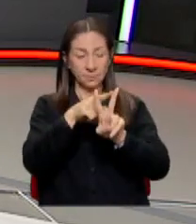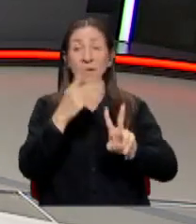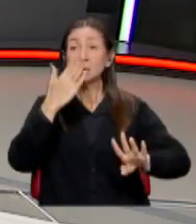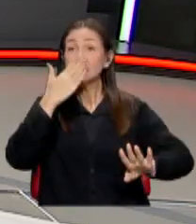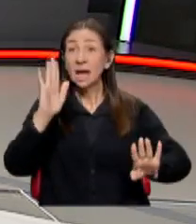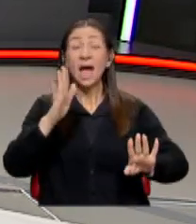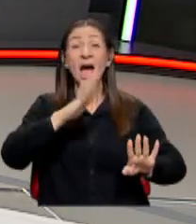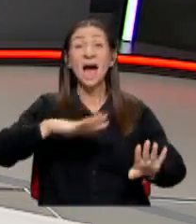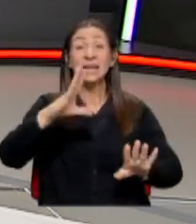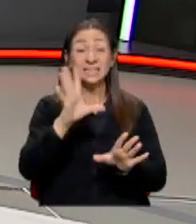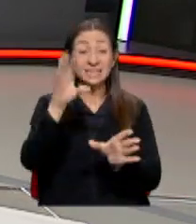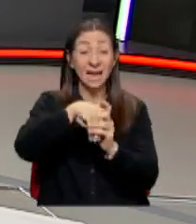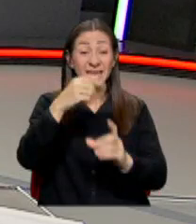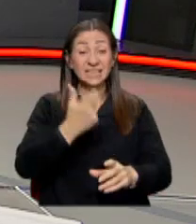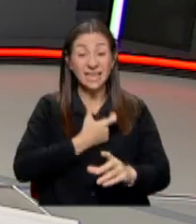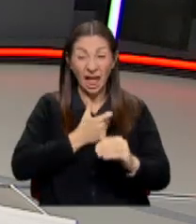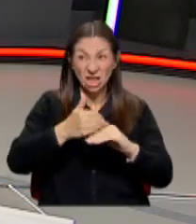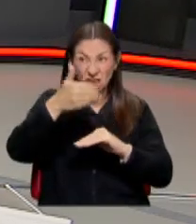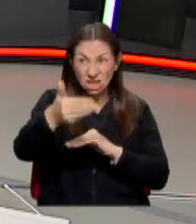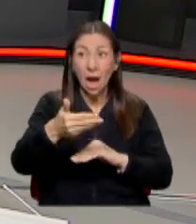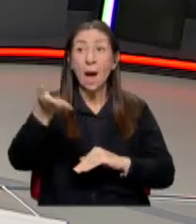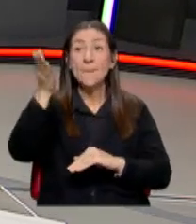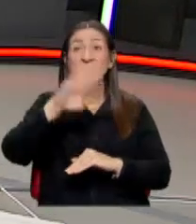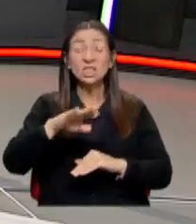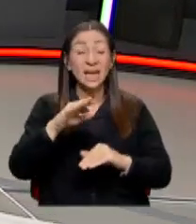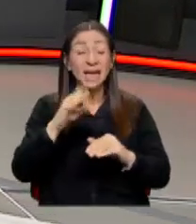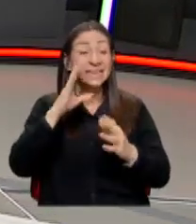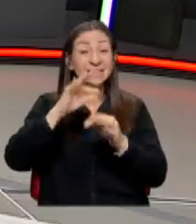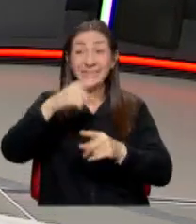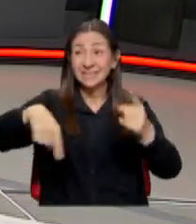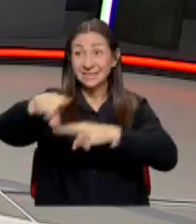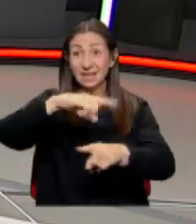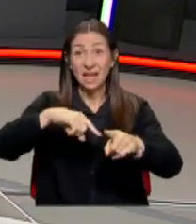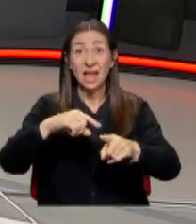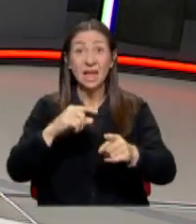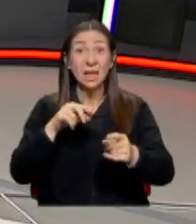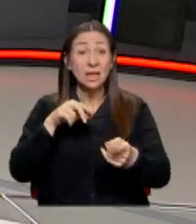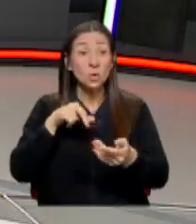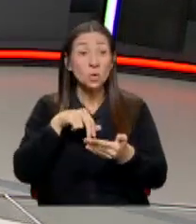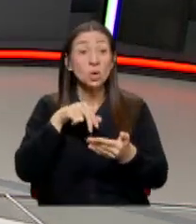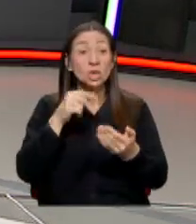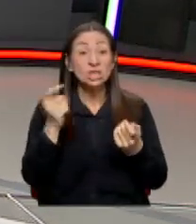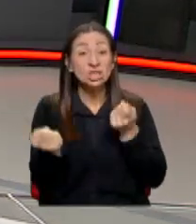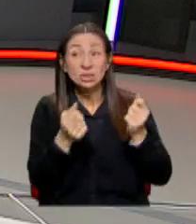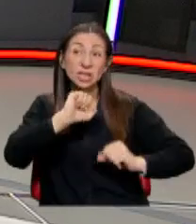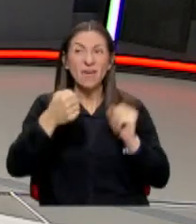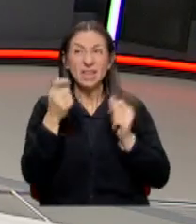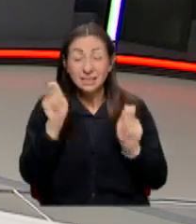Şeffaf ve herkesin tabi olduğu yasalar dışında başka saiklerle hareket ederlerse ne olur